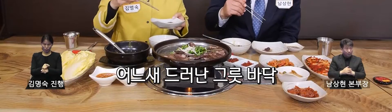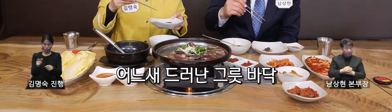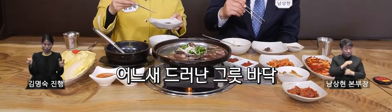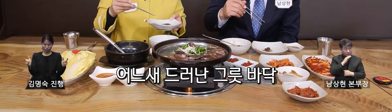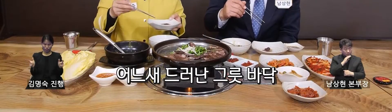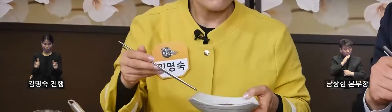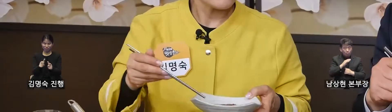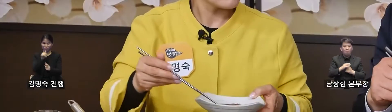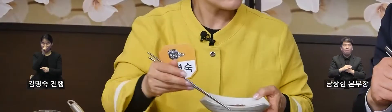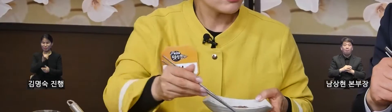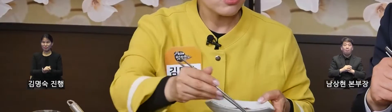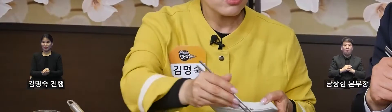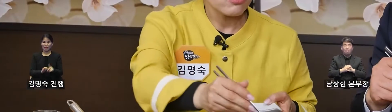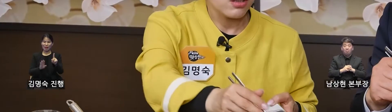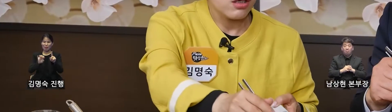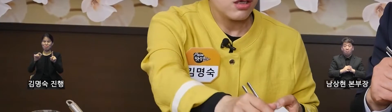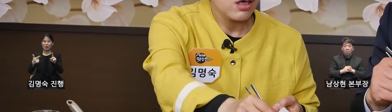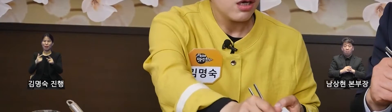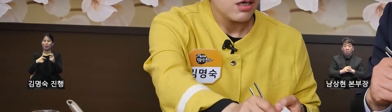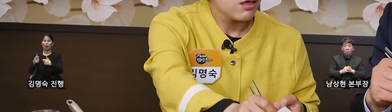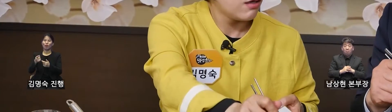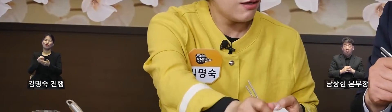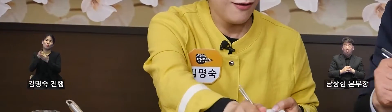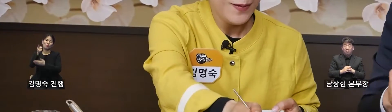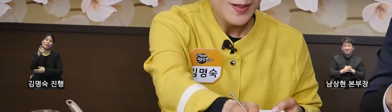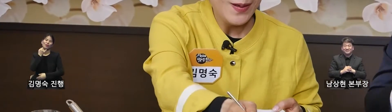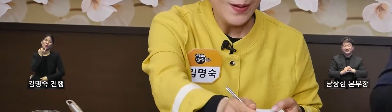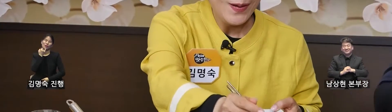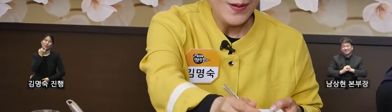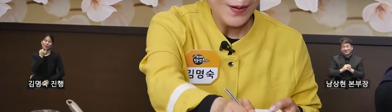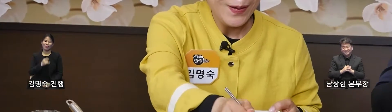그래요? 응. 한 판 더 시켜도 돼요?